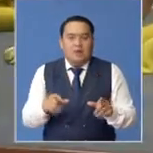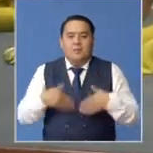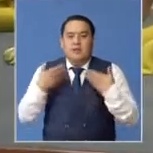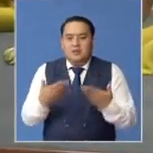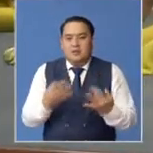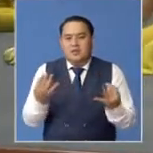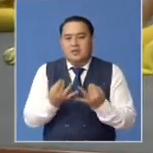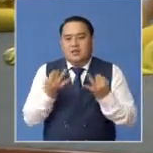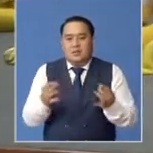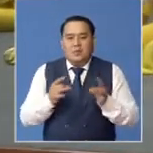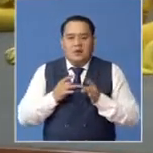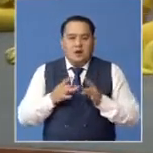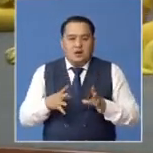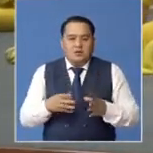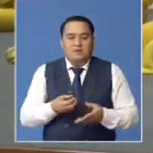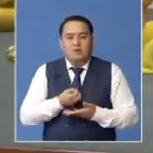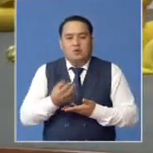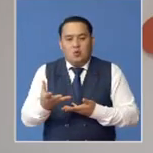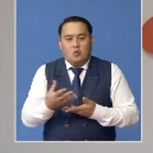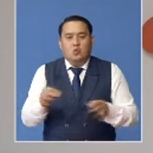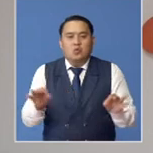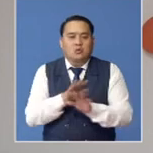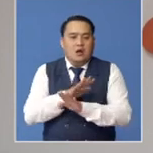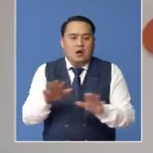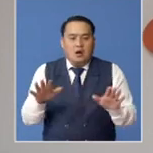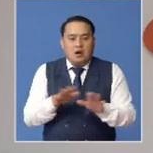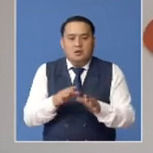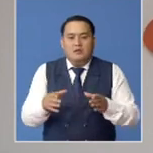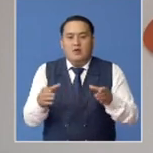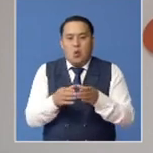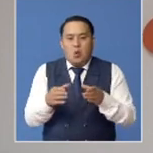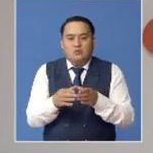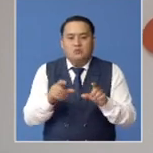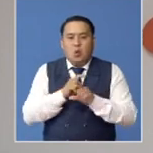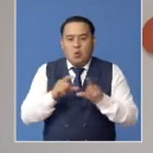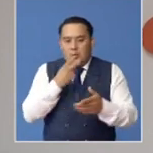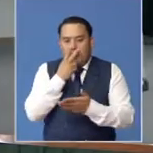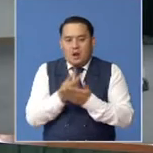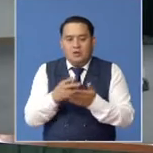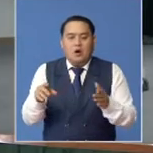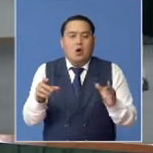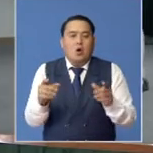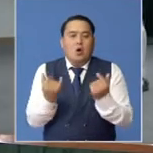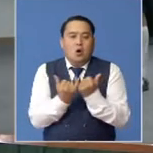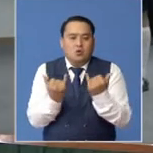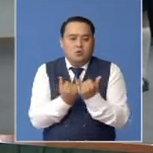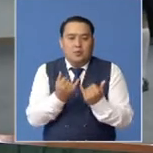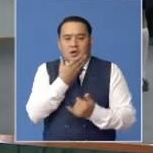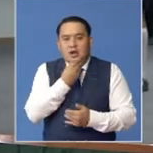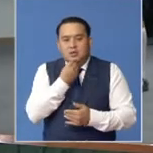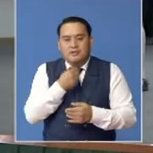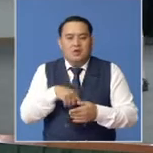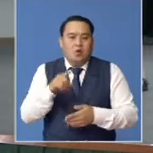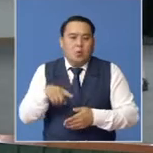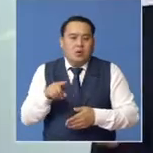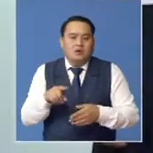представлен захватывающий концерт и фуршет. Музыкальная и хореографическая группы школы показали гостям много ярких и красочных номеров.